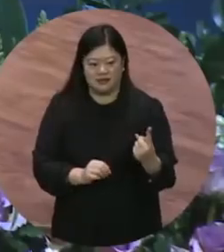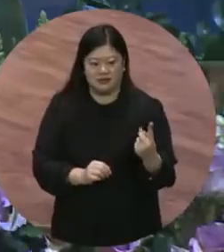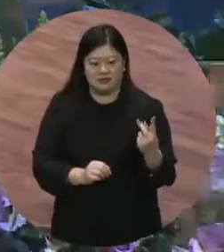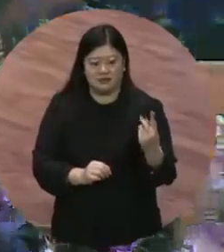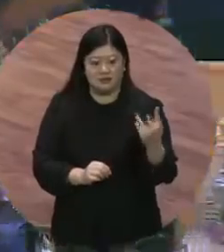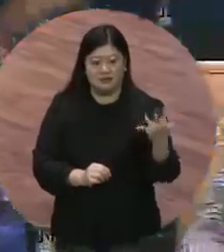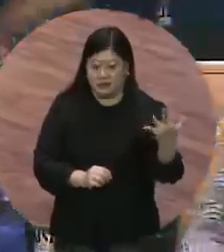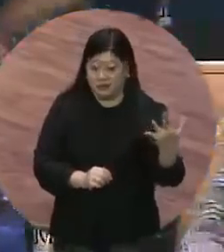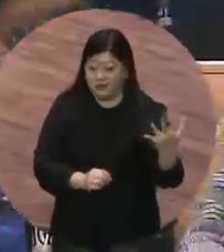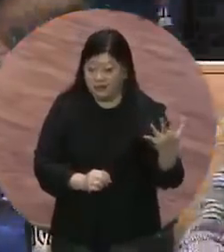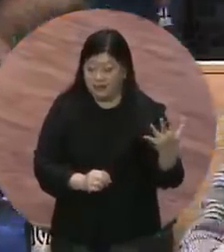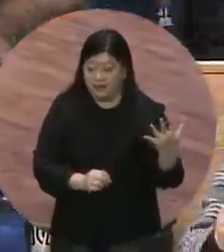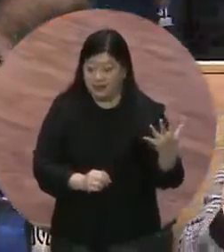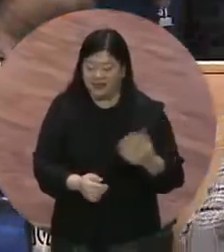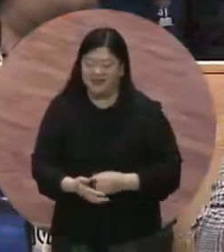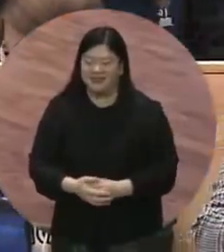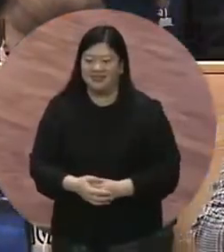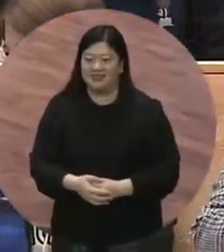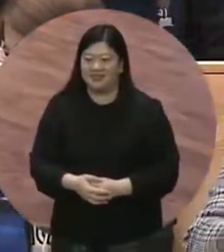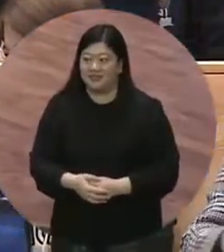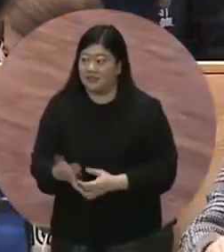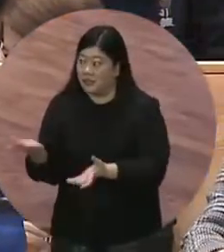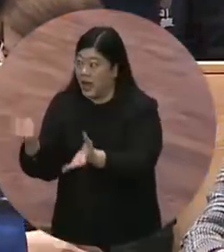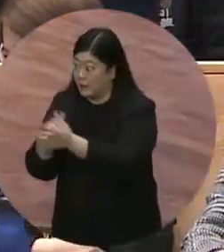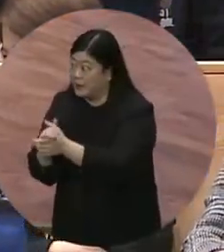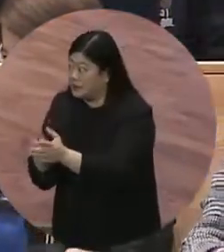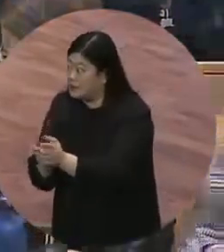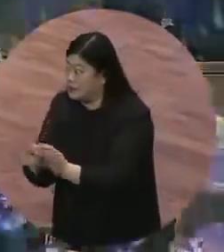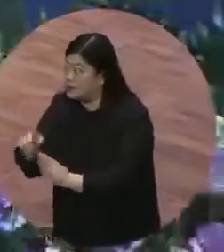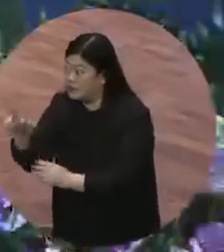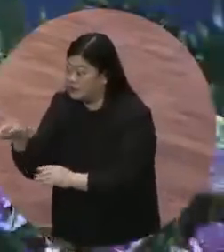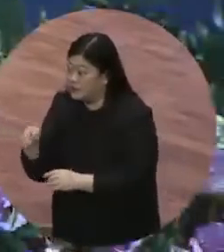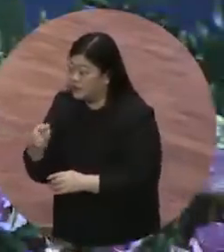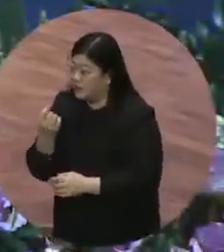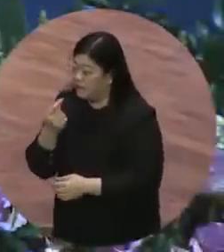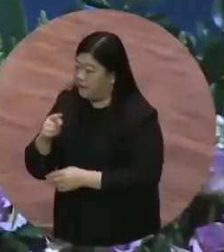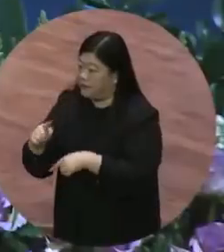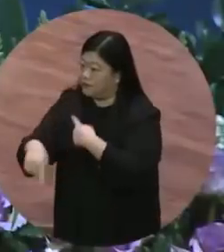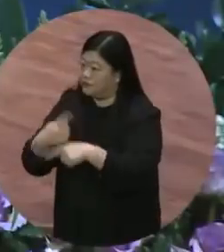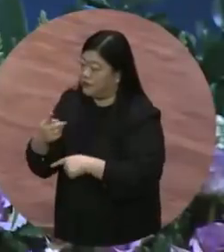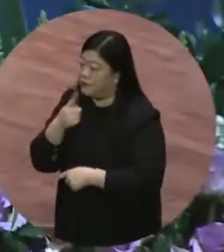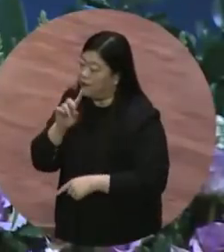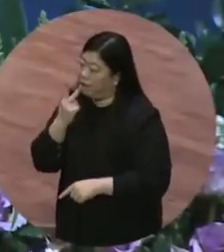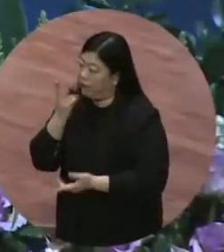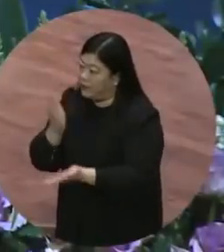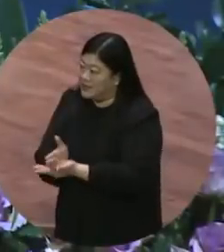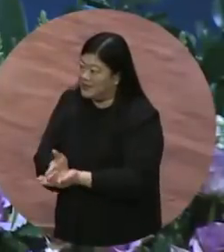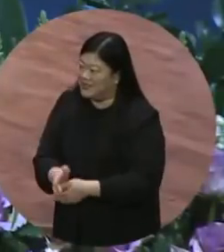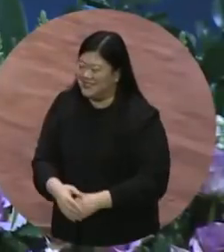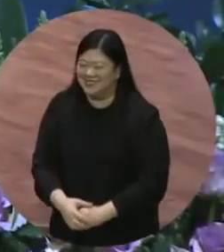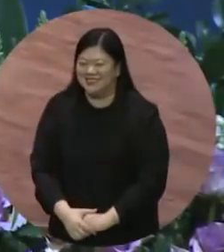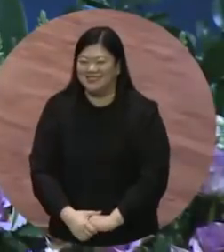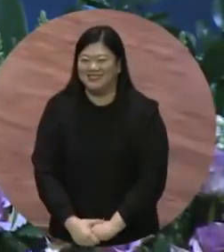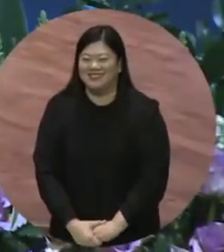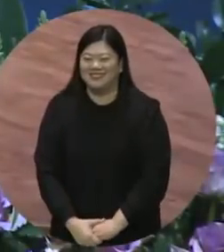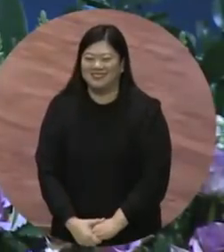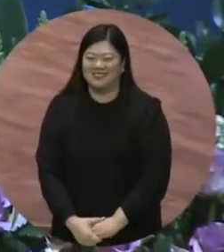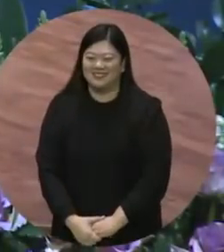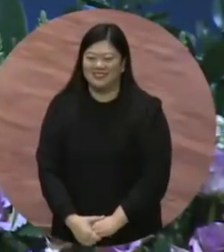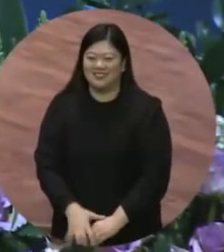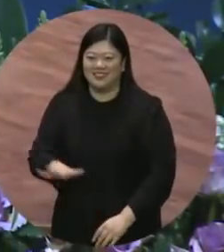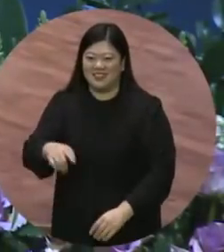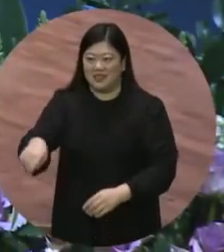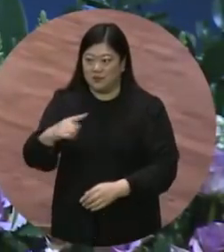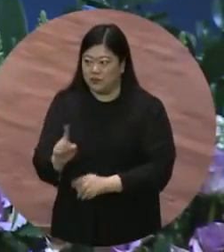하시기 바랍니다. 네, 아멘 했어요. 이제 우리 교육자들이 염려 안 해도 됩니다. 3천 명이 올 줄로